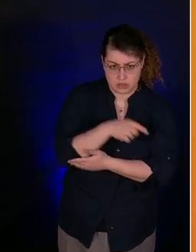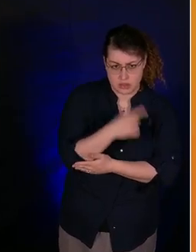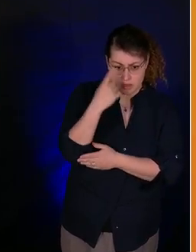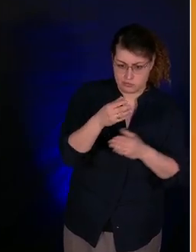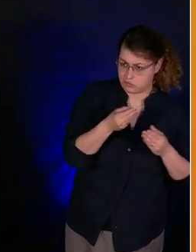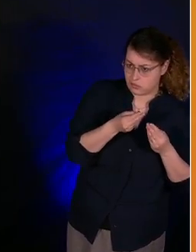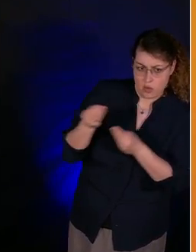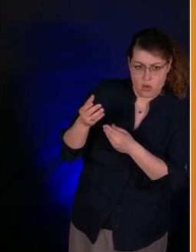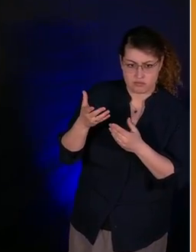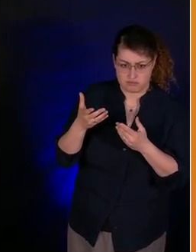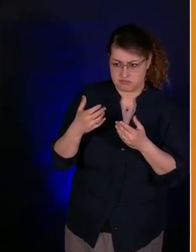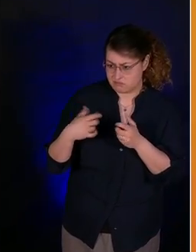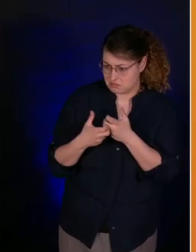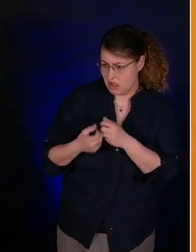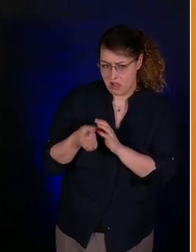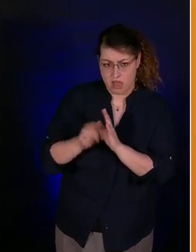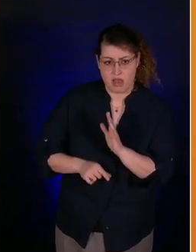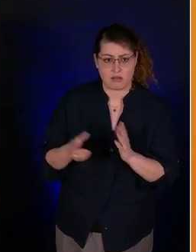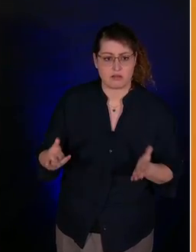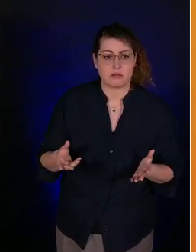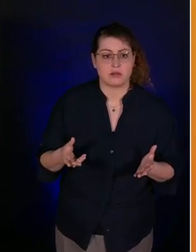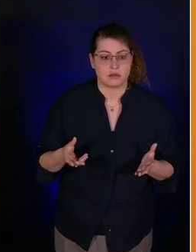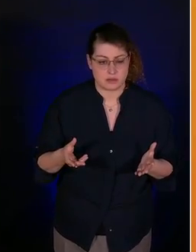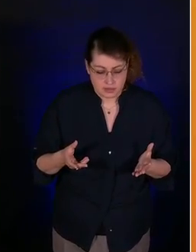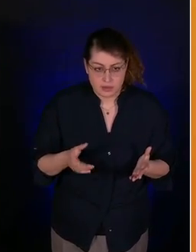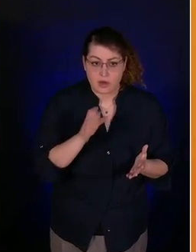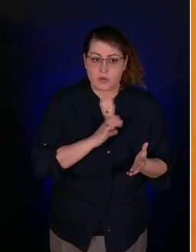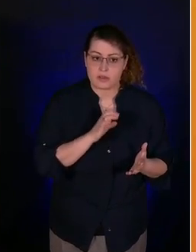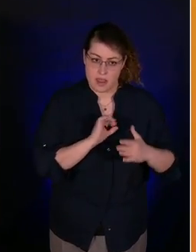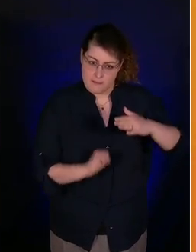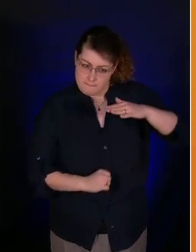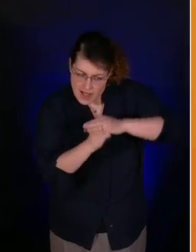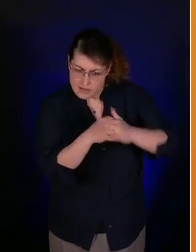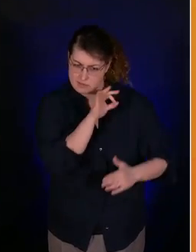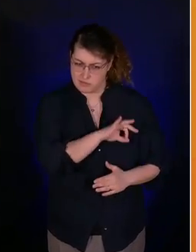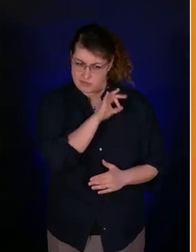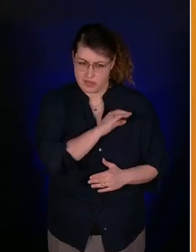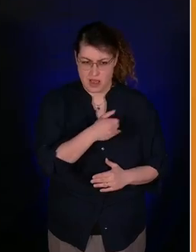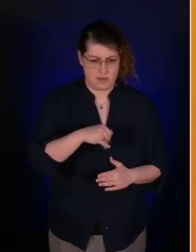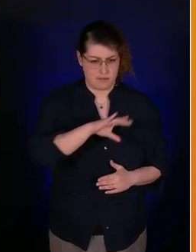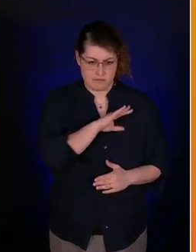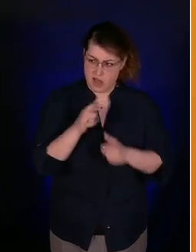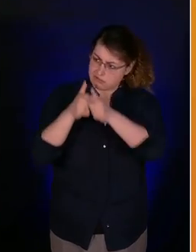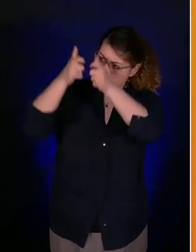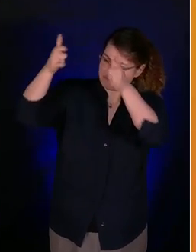produits alimentaires à bas prix. La maximisation du profit par les oligopoles